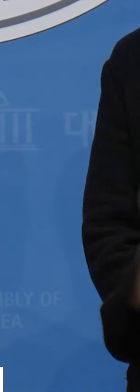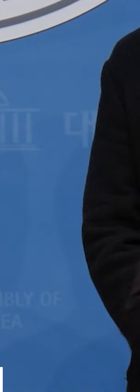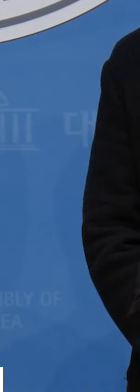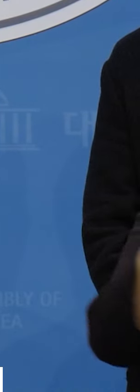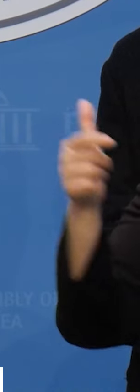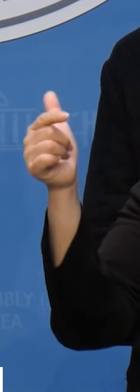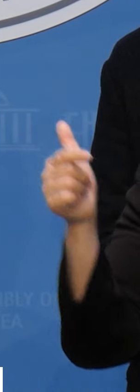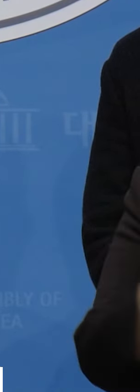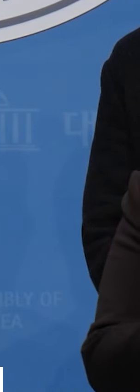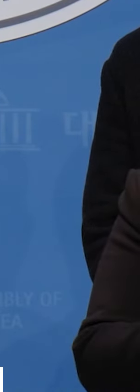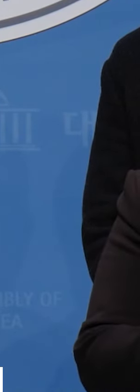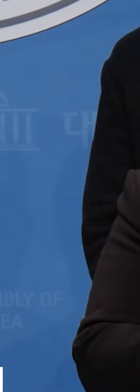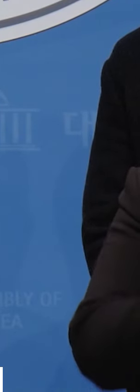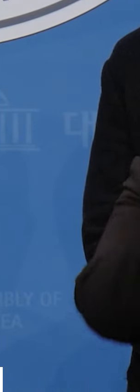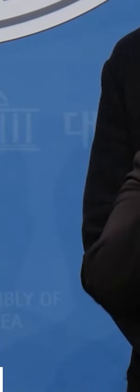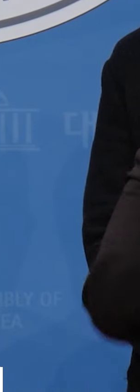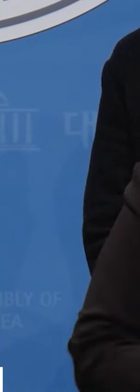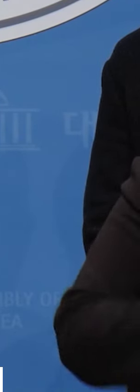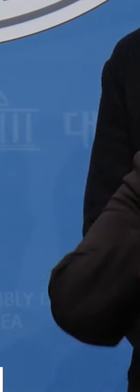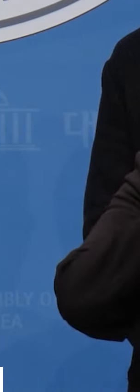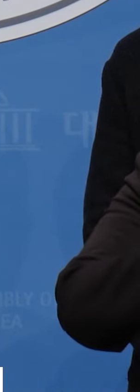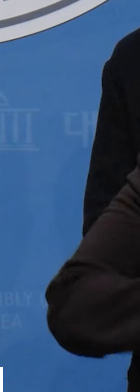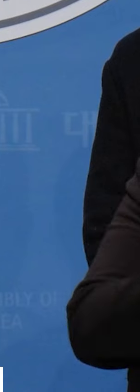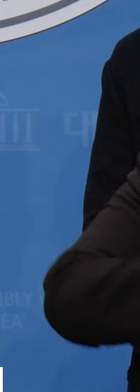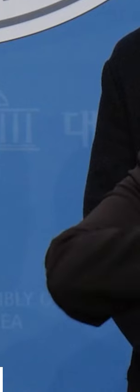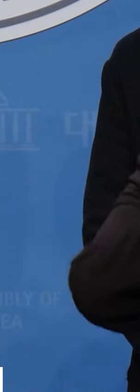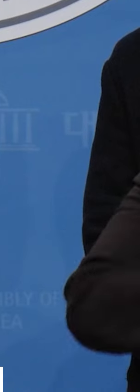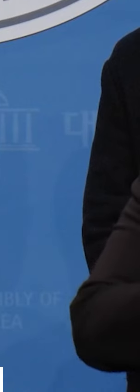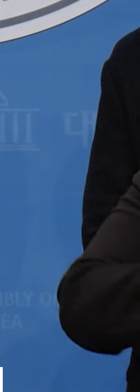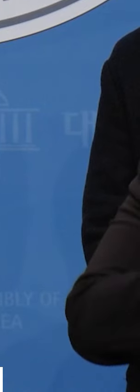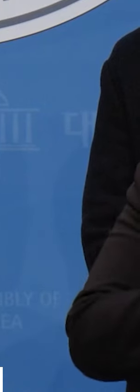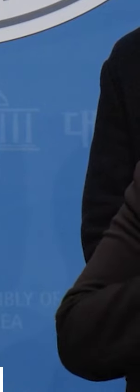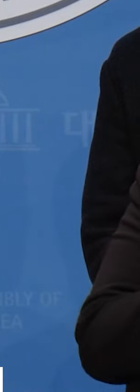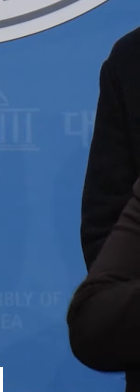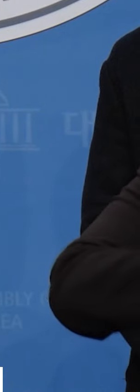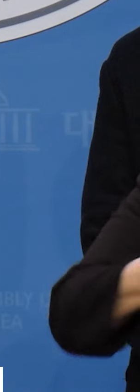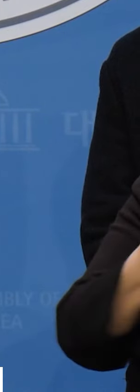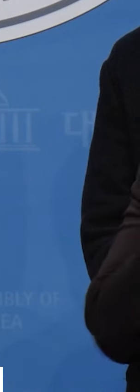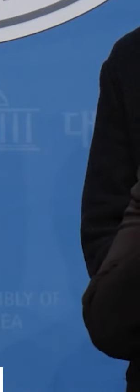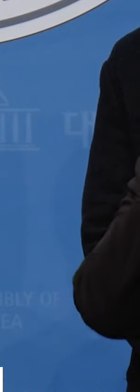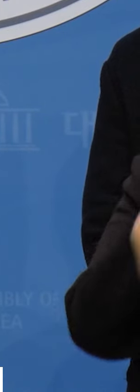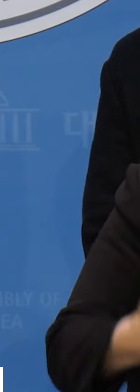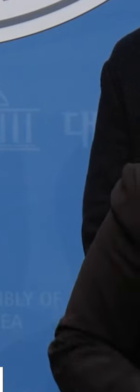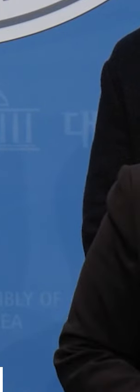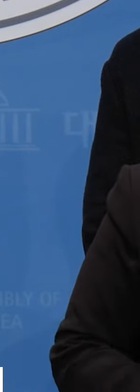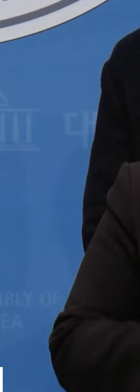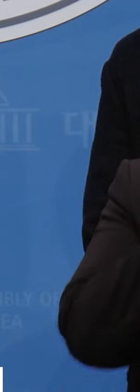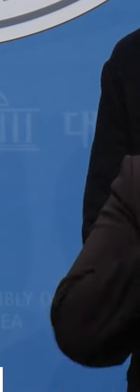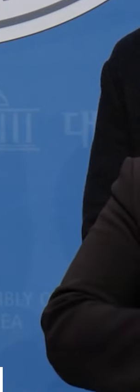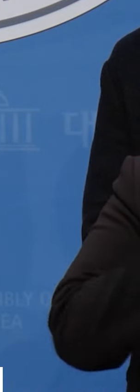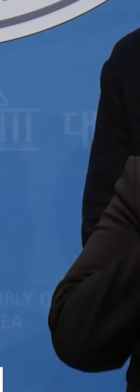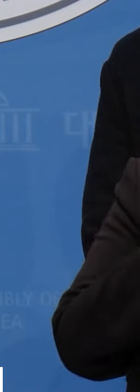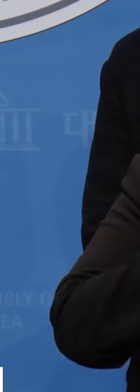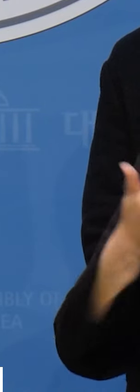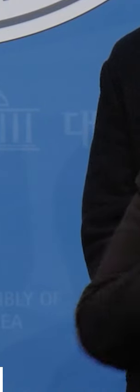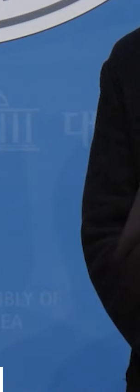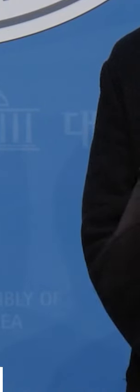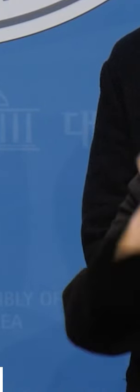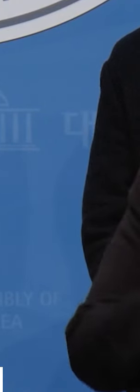된다고 판단한 것입니까? 역사관에 대한 침식 작업을 이제 드러내놓고 해도 된다는